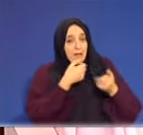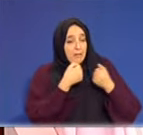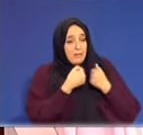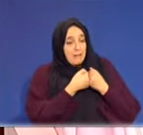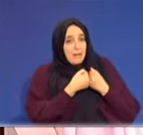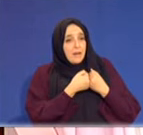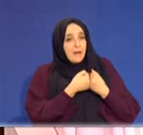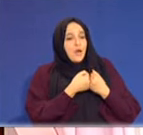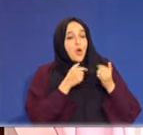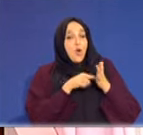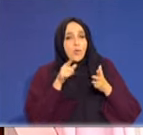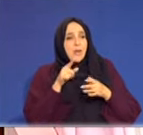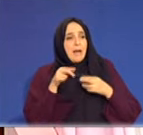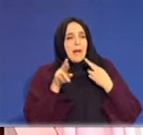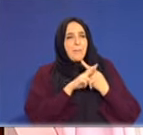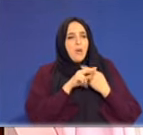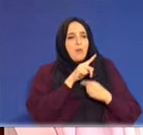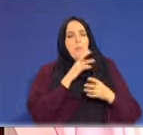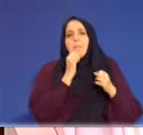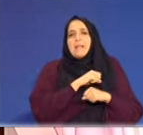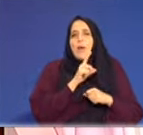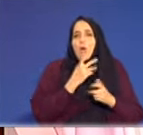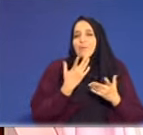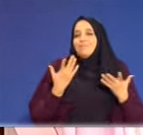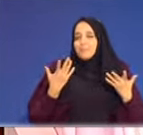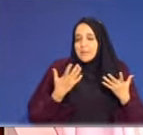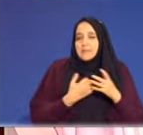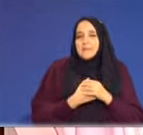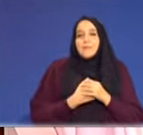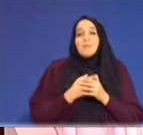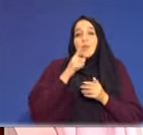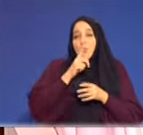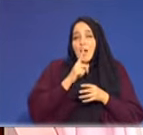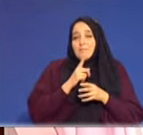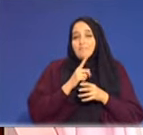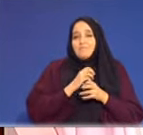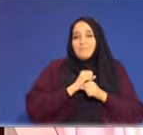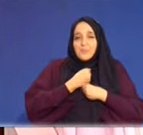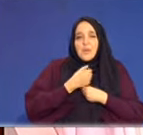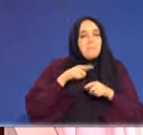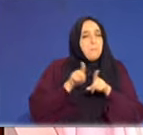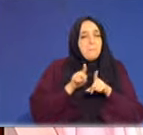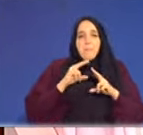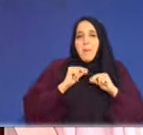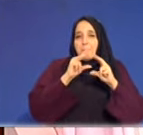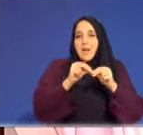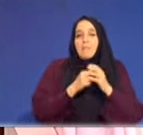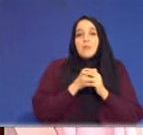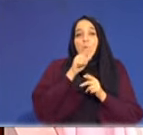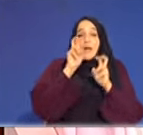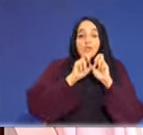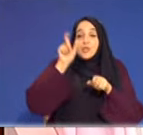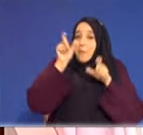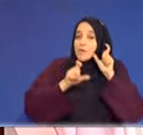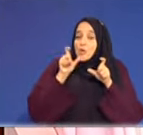لك؟ يعني أنت تتألمين ونحن نتألم معك. المطلوب شوفي الناس المؤمنين العقال